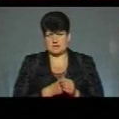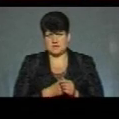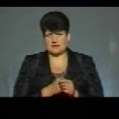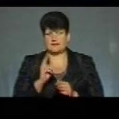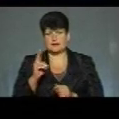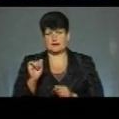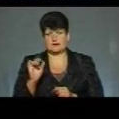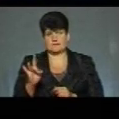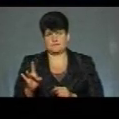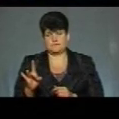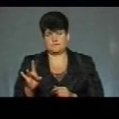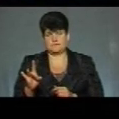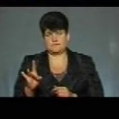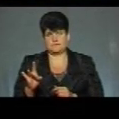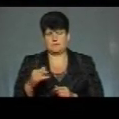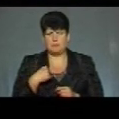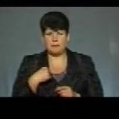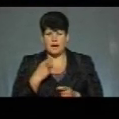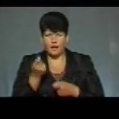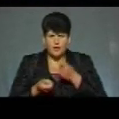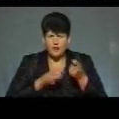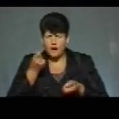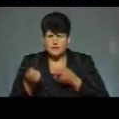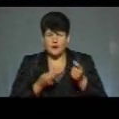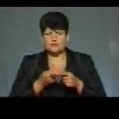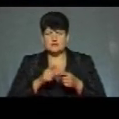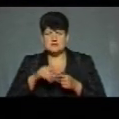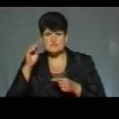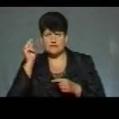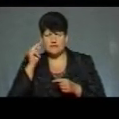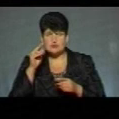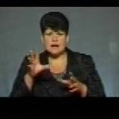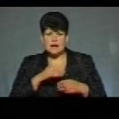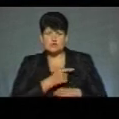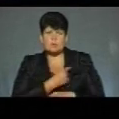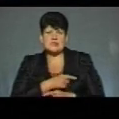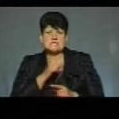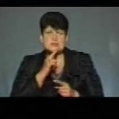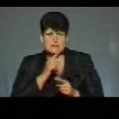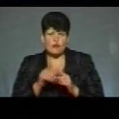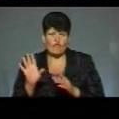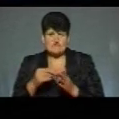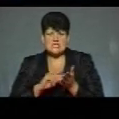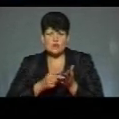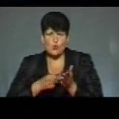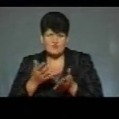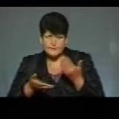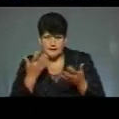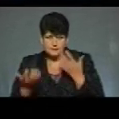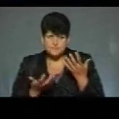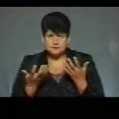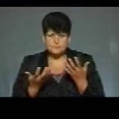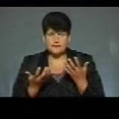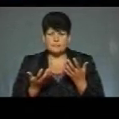від кору. Ми так ретельно все це вивчили разом з медсестрою, всі довідки. І, ну,